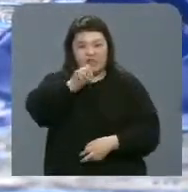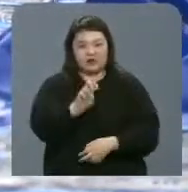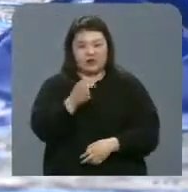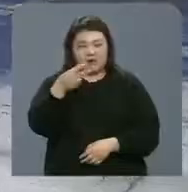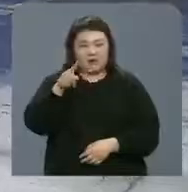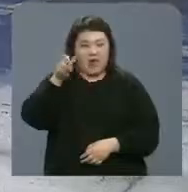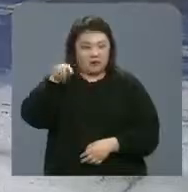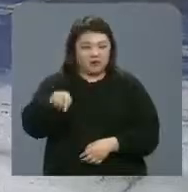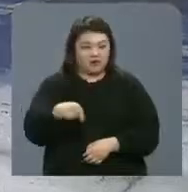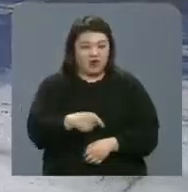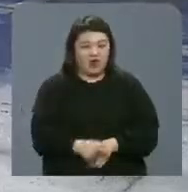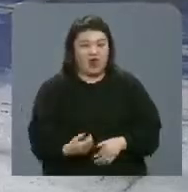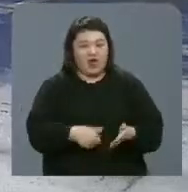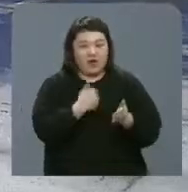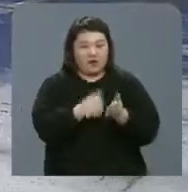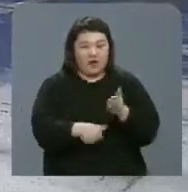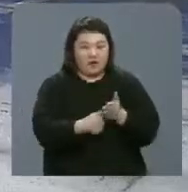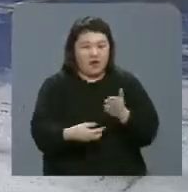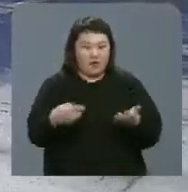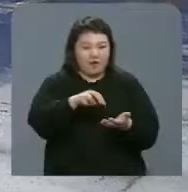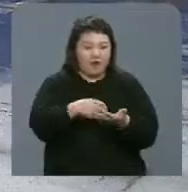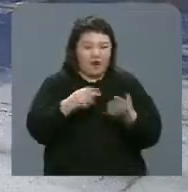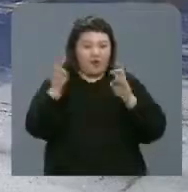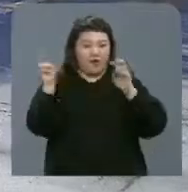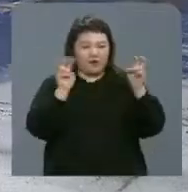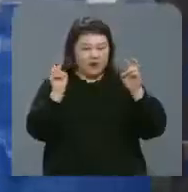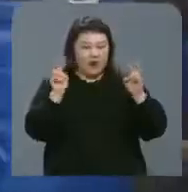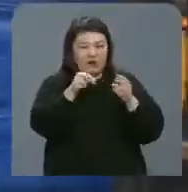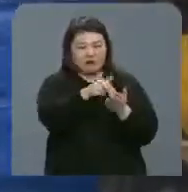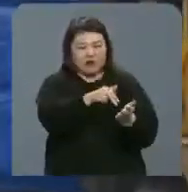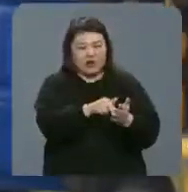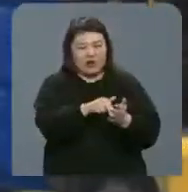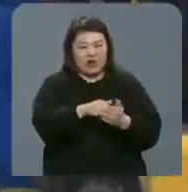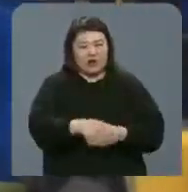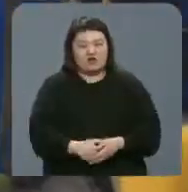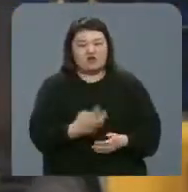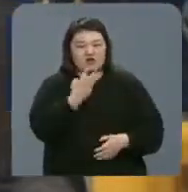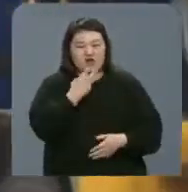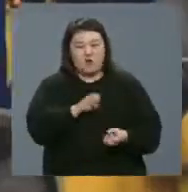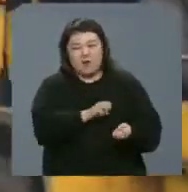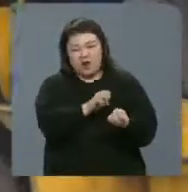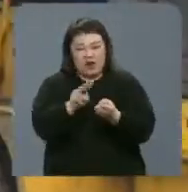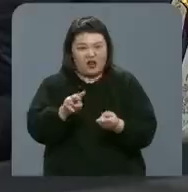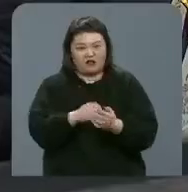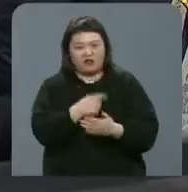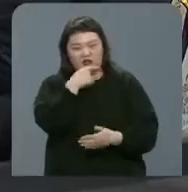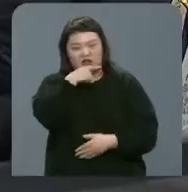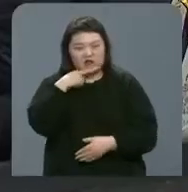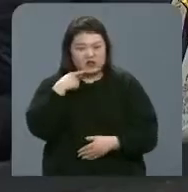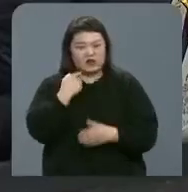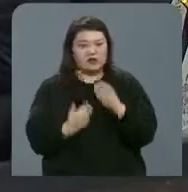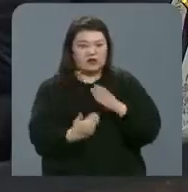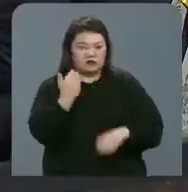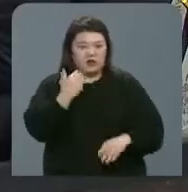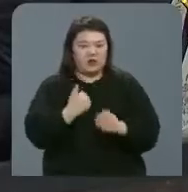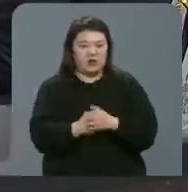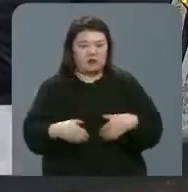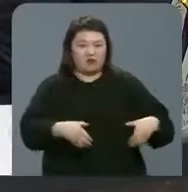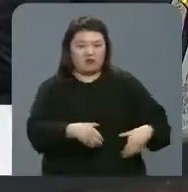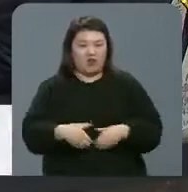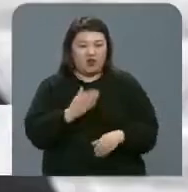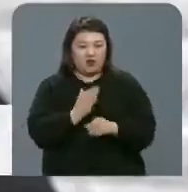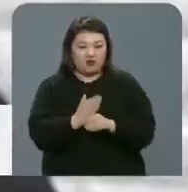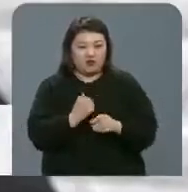선사들이 3 다스 를 육지로 운송 할수록 적자 라며 삼다수 선적을 꺼리고 있습니다 현재 돈의 선사는